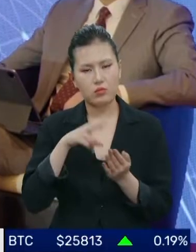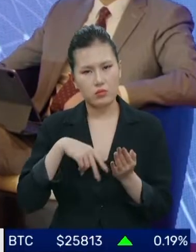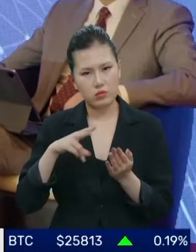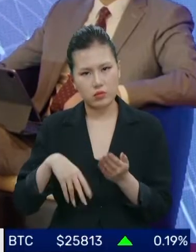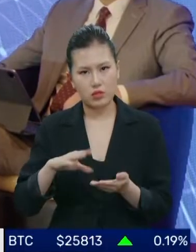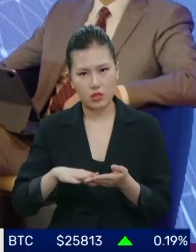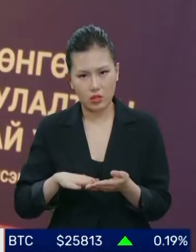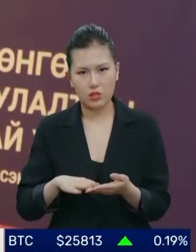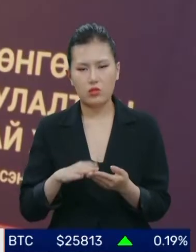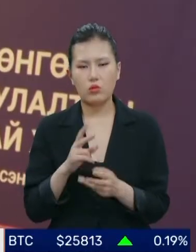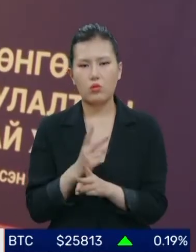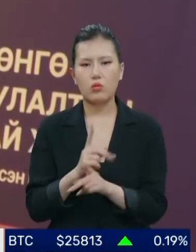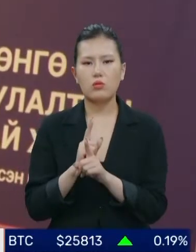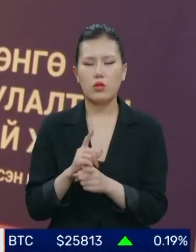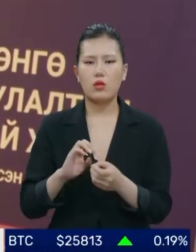хэсгээр үүсгэсэн.